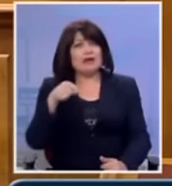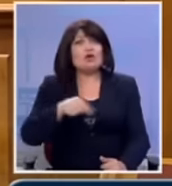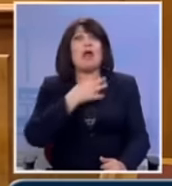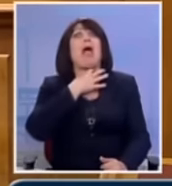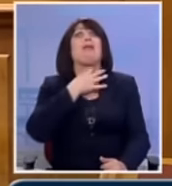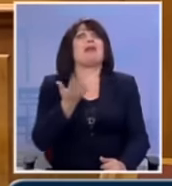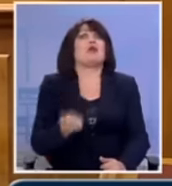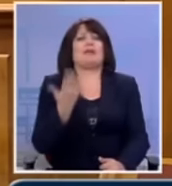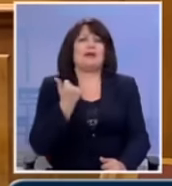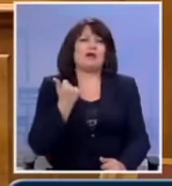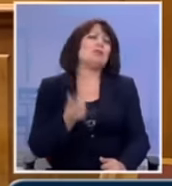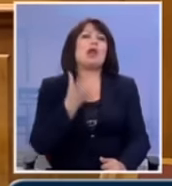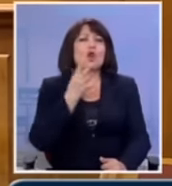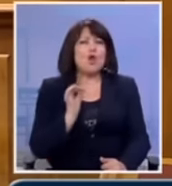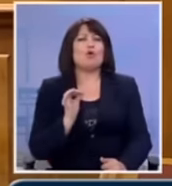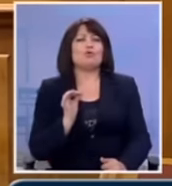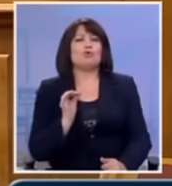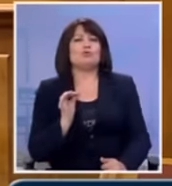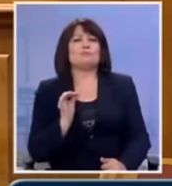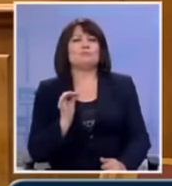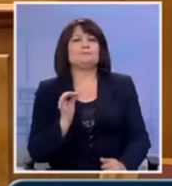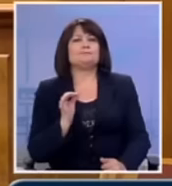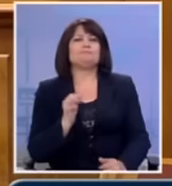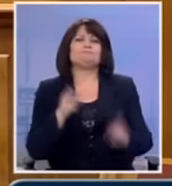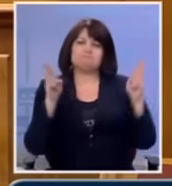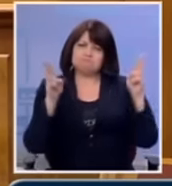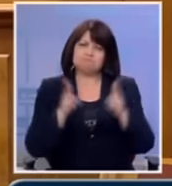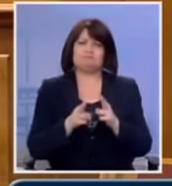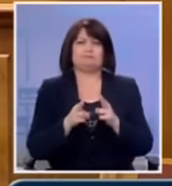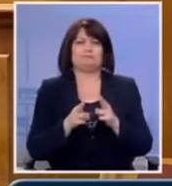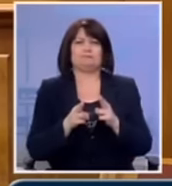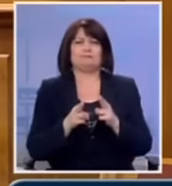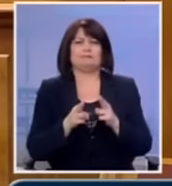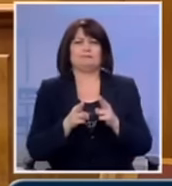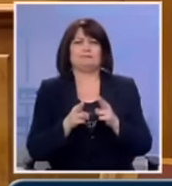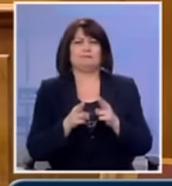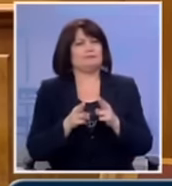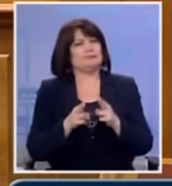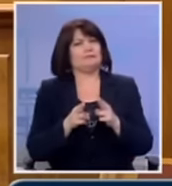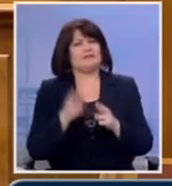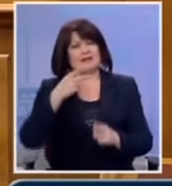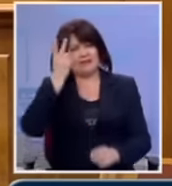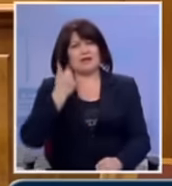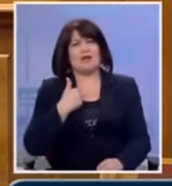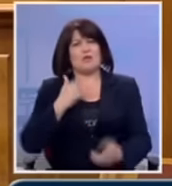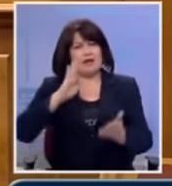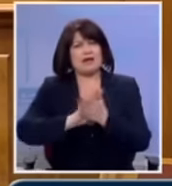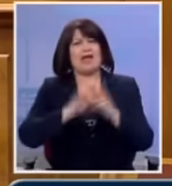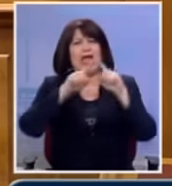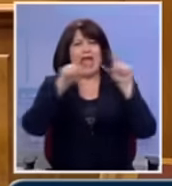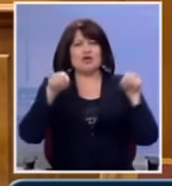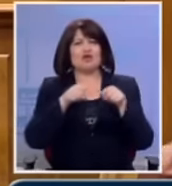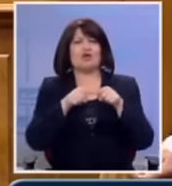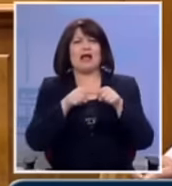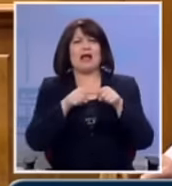διότι έσπευσαν να μειώσουν ακόμα και το δικαίωμα έκδοσης εντόκων γραμματείων